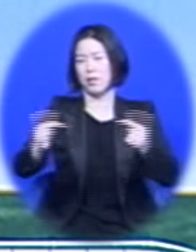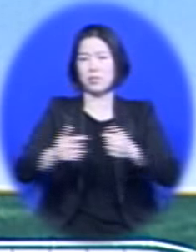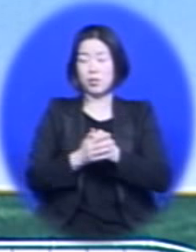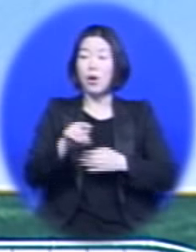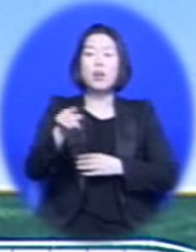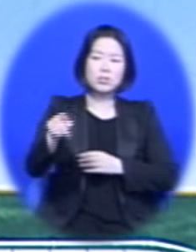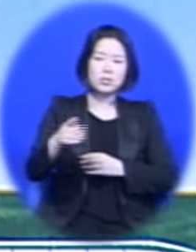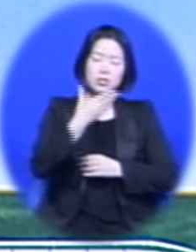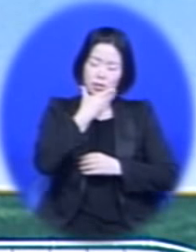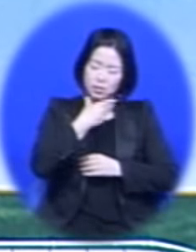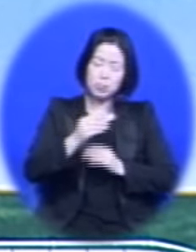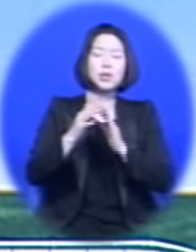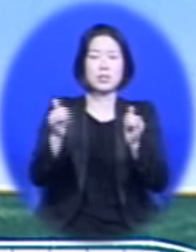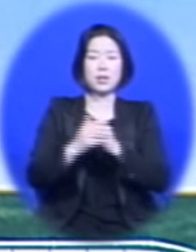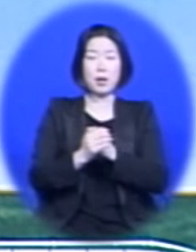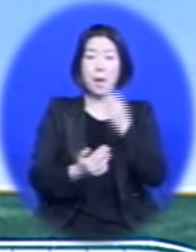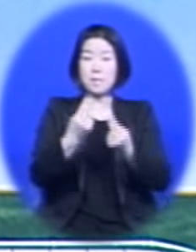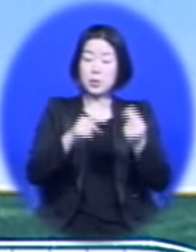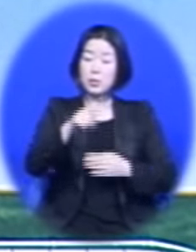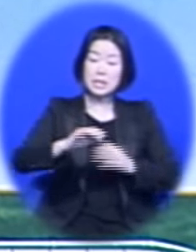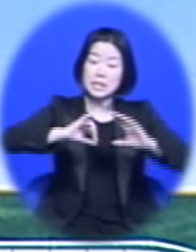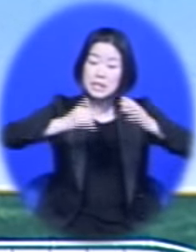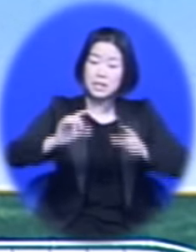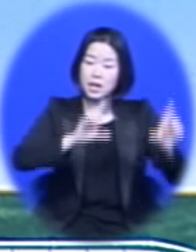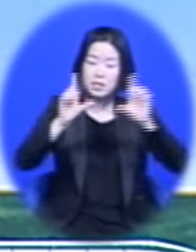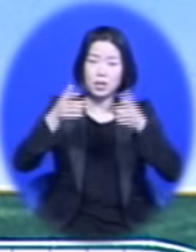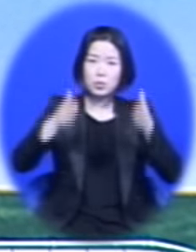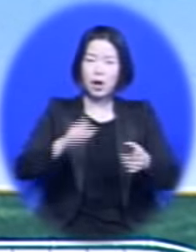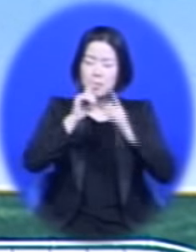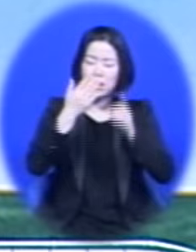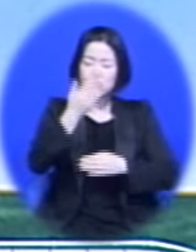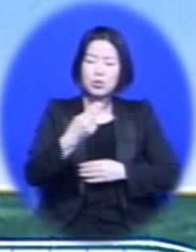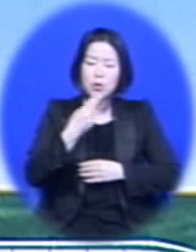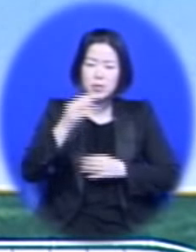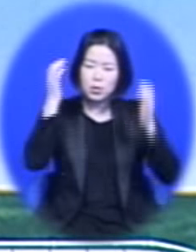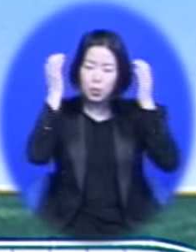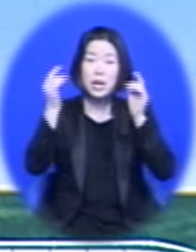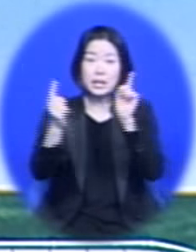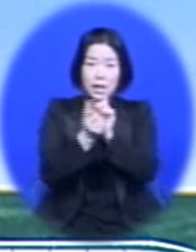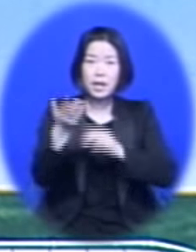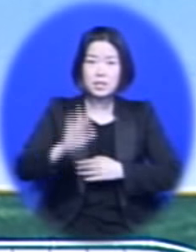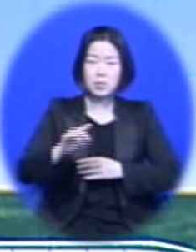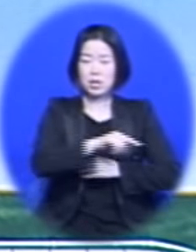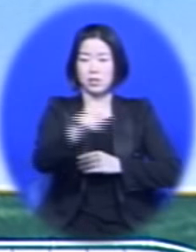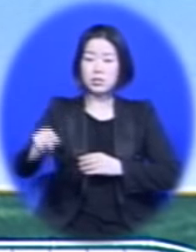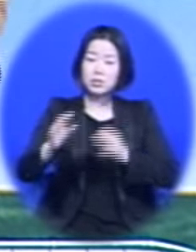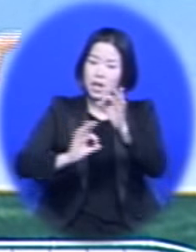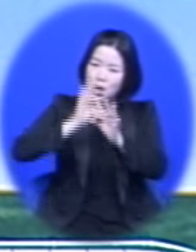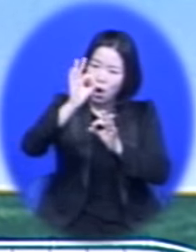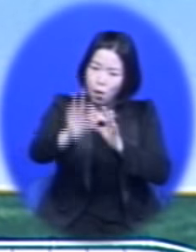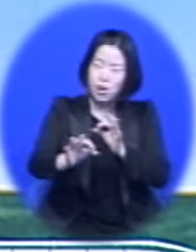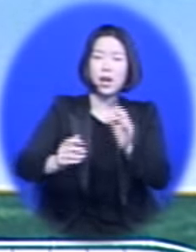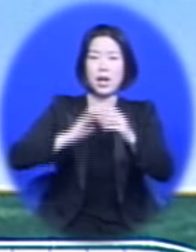사람입니다. 비록 이 세상 사는 동안에는 말할 수 없는 고난을 겪지만 그들은 영원한 하나님의